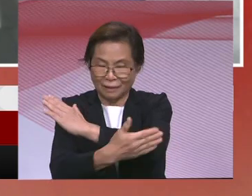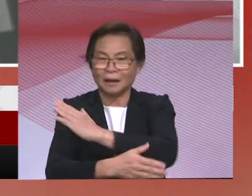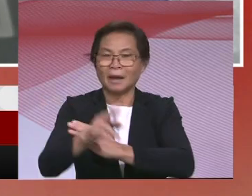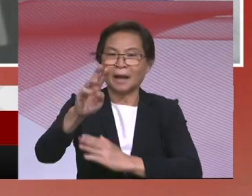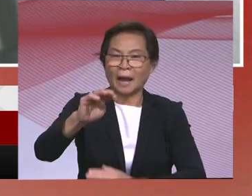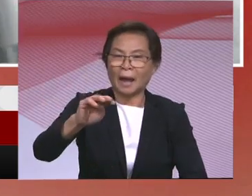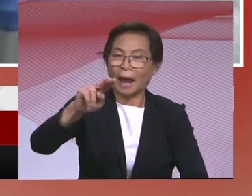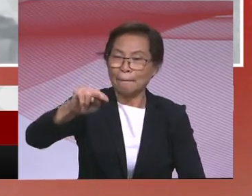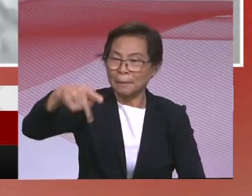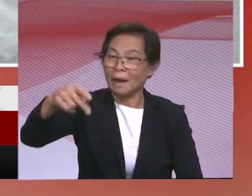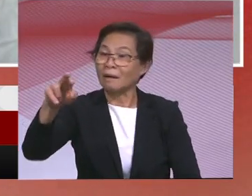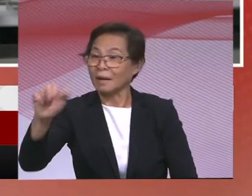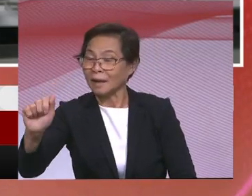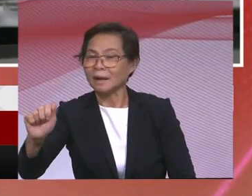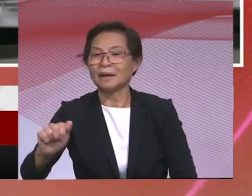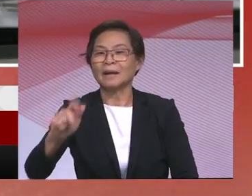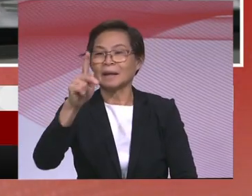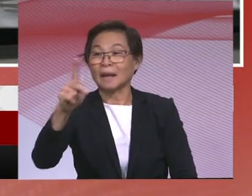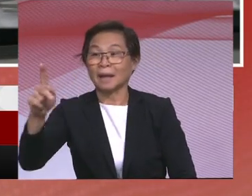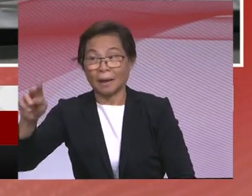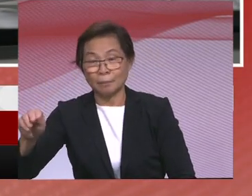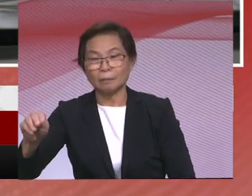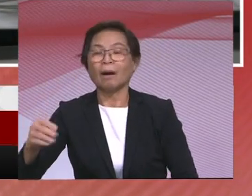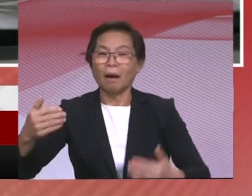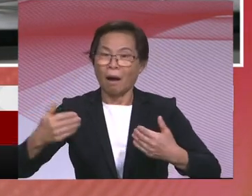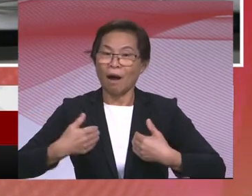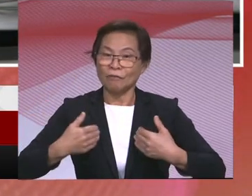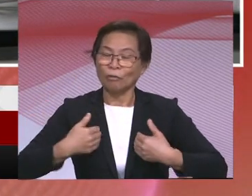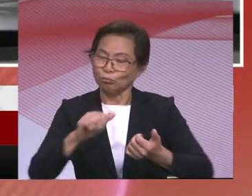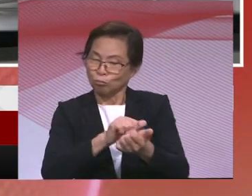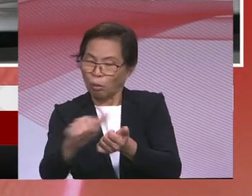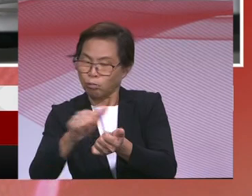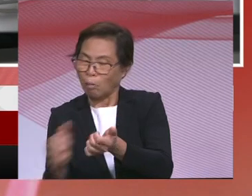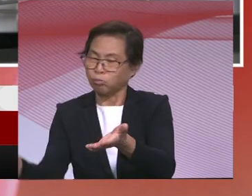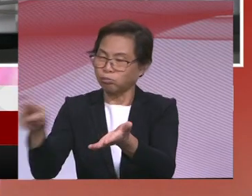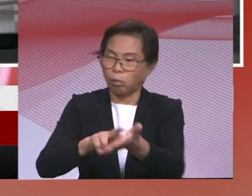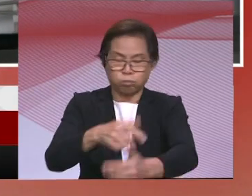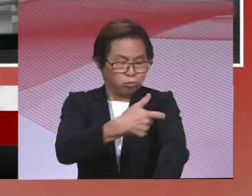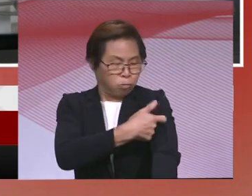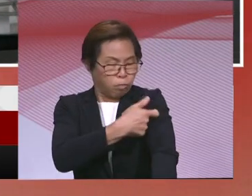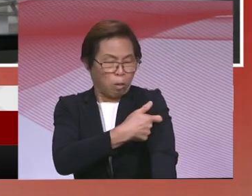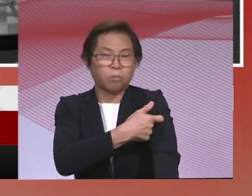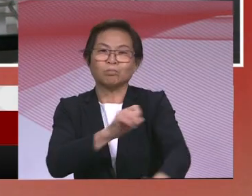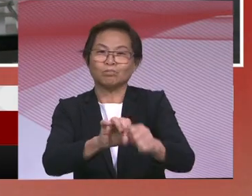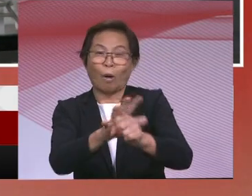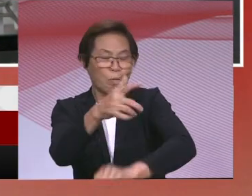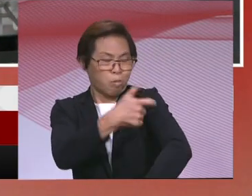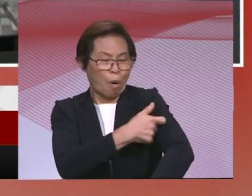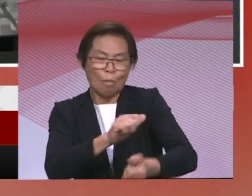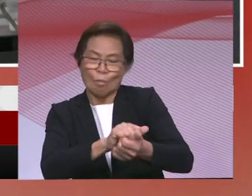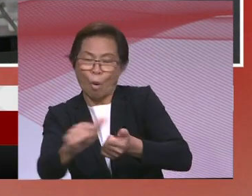npr e-tepian kesehatan Malaysia juga telah meluluskan pendaftaran Baekhyun komit 19